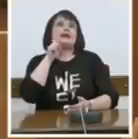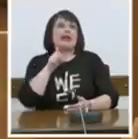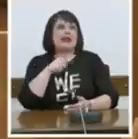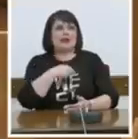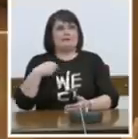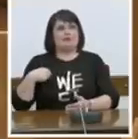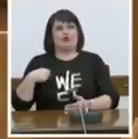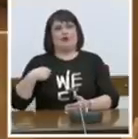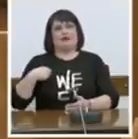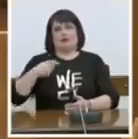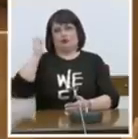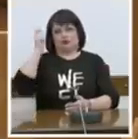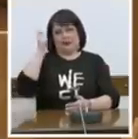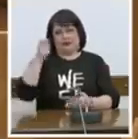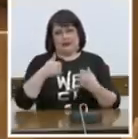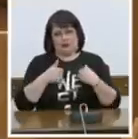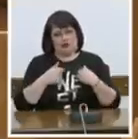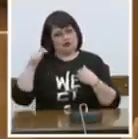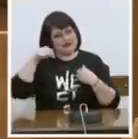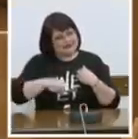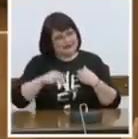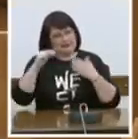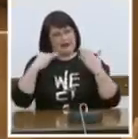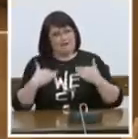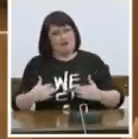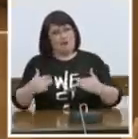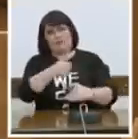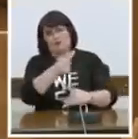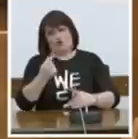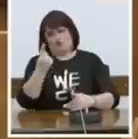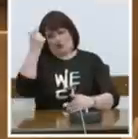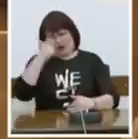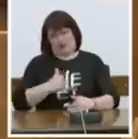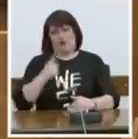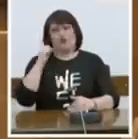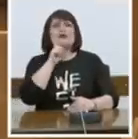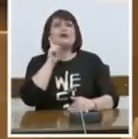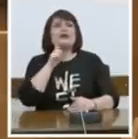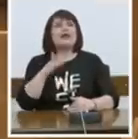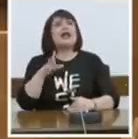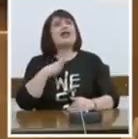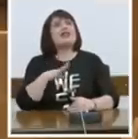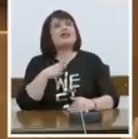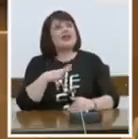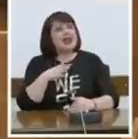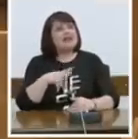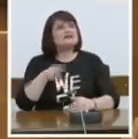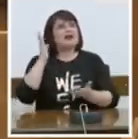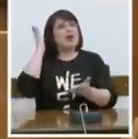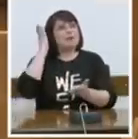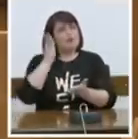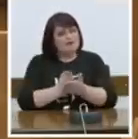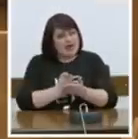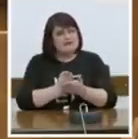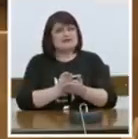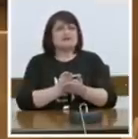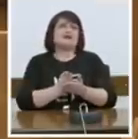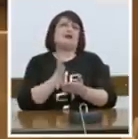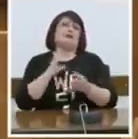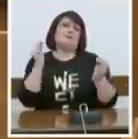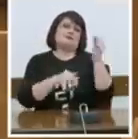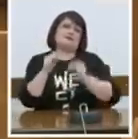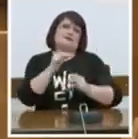αρχηγός κόμματος στη σημερινή Βουλή, γιατί το θέλησαν και το επέλεξαν οι πολίτες αυτής της